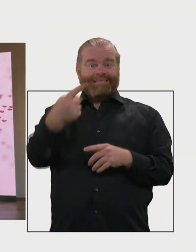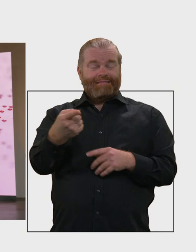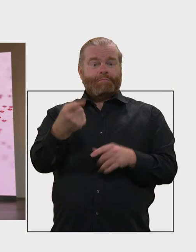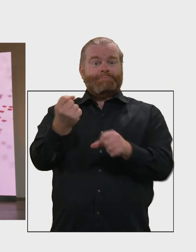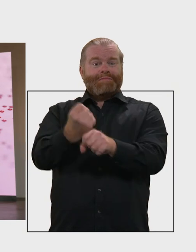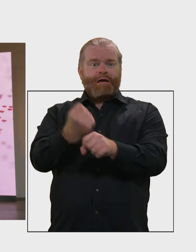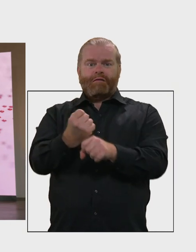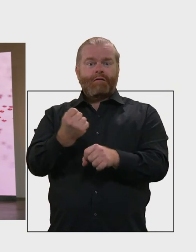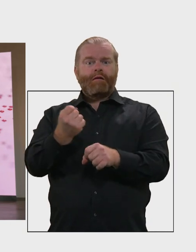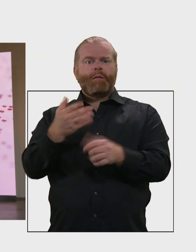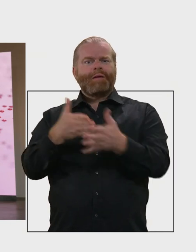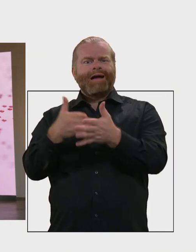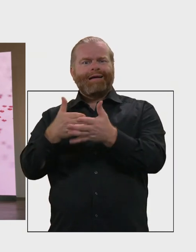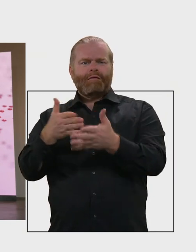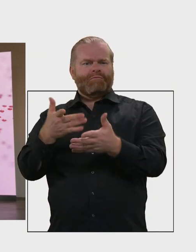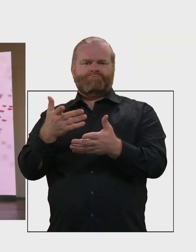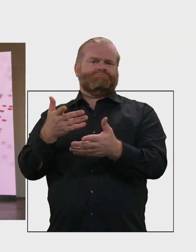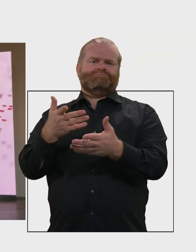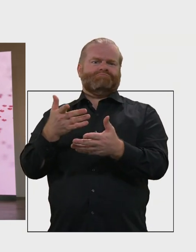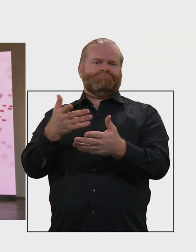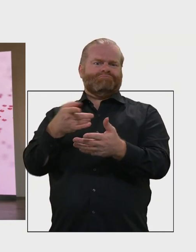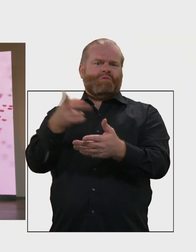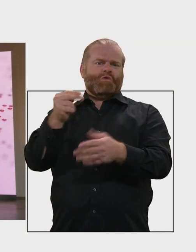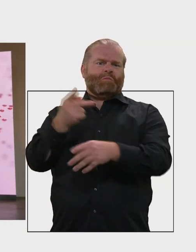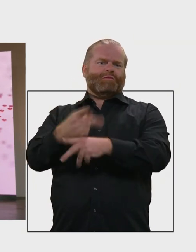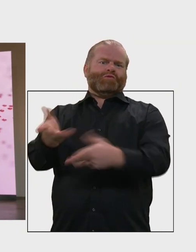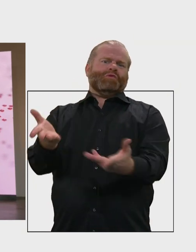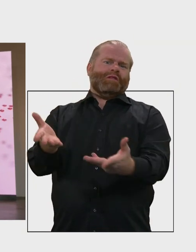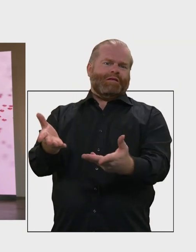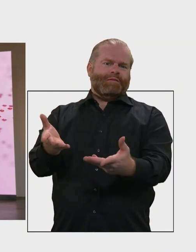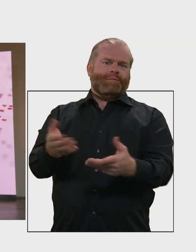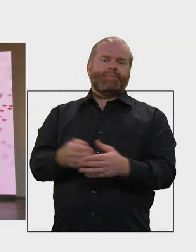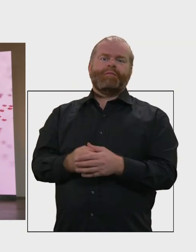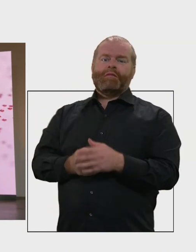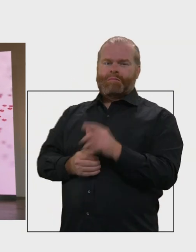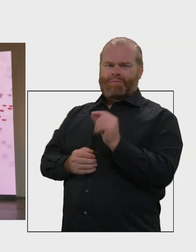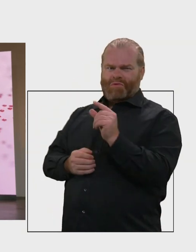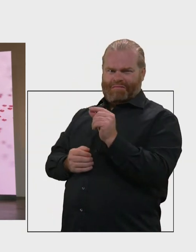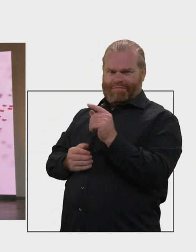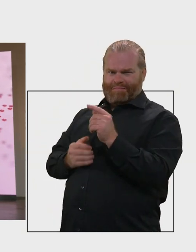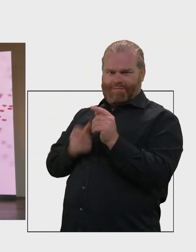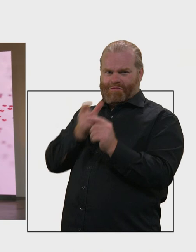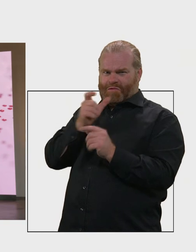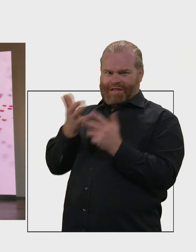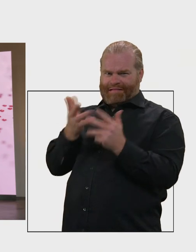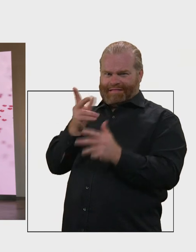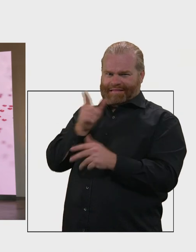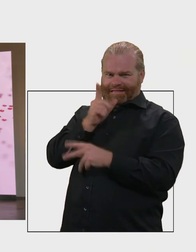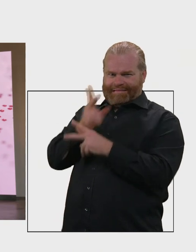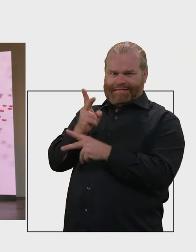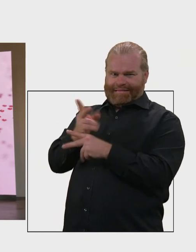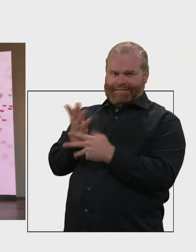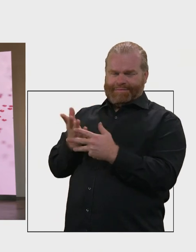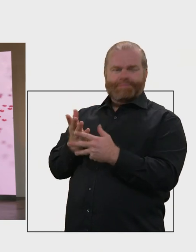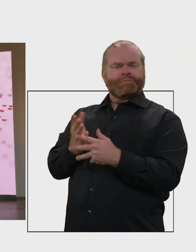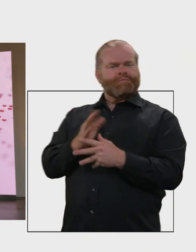von Zugänglichkeit. Ja. Ich will einfach sagen, Barrierefreiheit ist ein Qualitätsstandard für ein modernes Land. Okay. Und